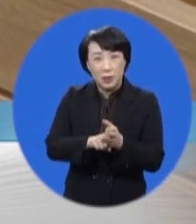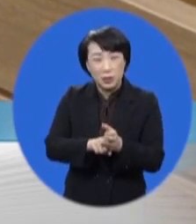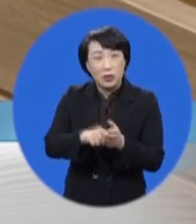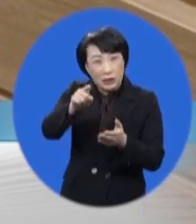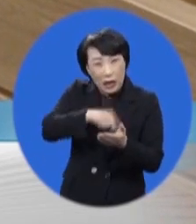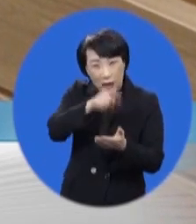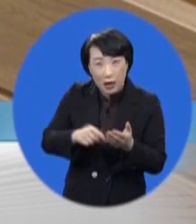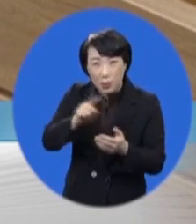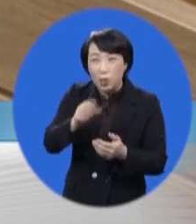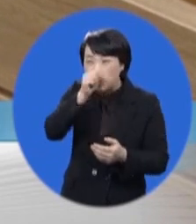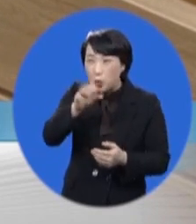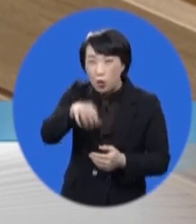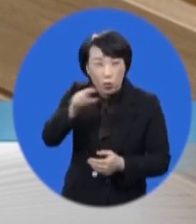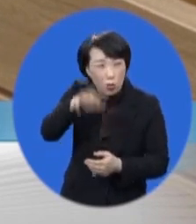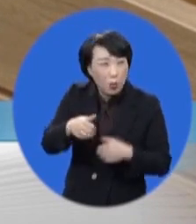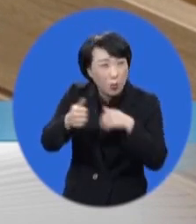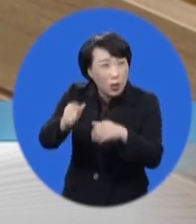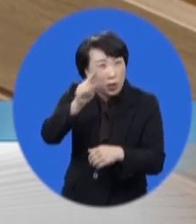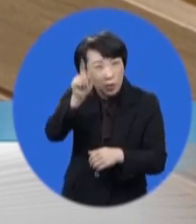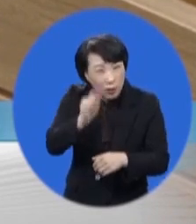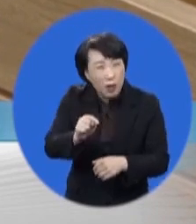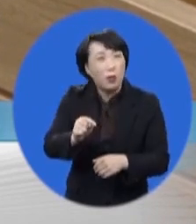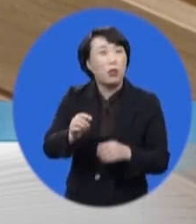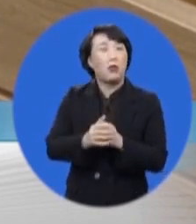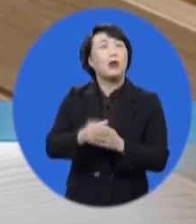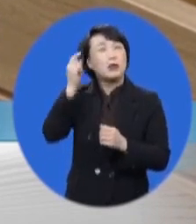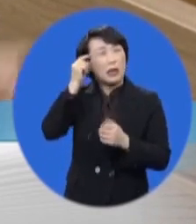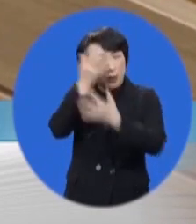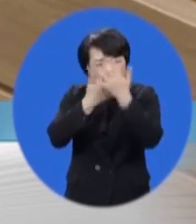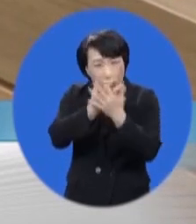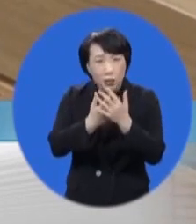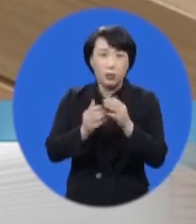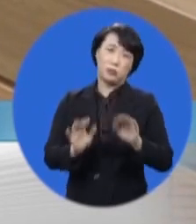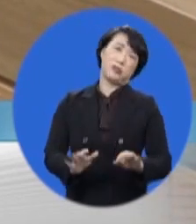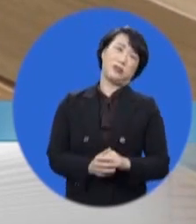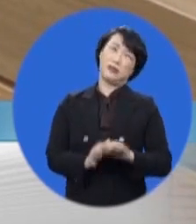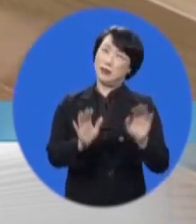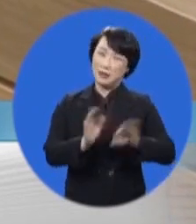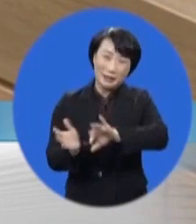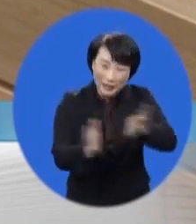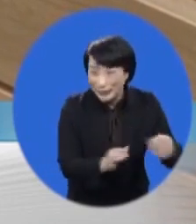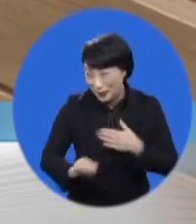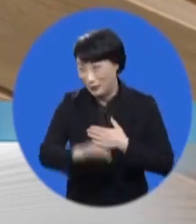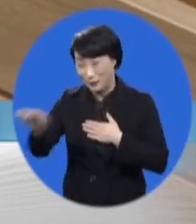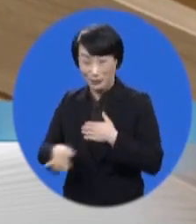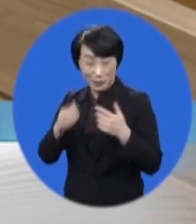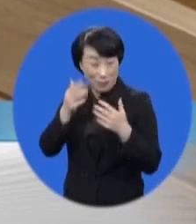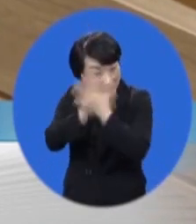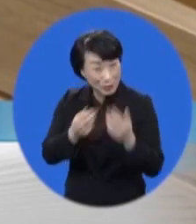대가로 좋은 곳에 보내주지 않겠냐, 막연합니다. 그러나 나와 여러분은 막연하지 않다 이